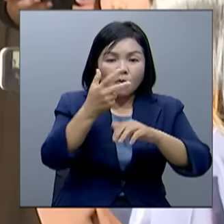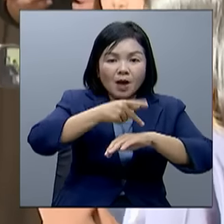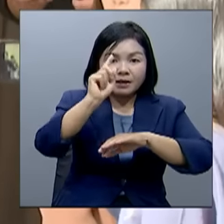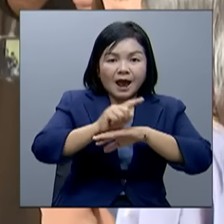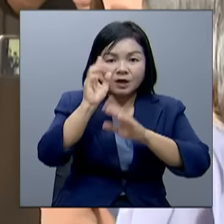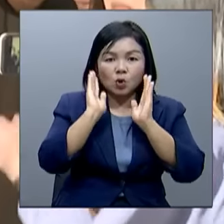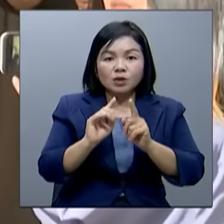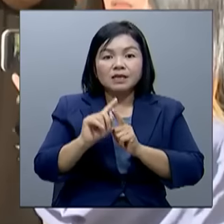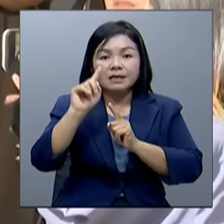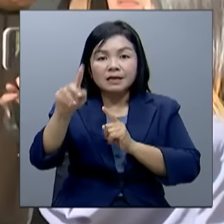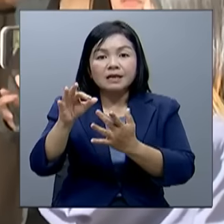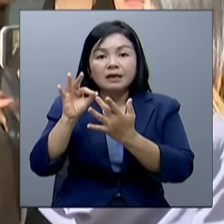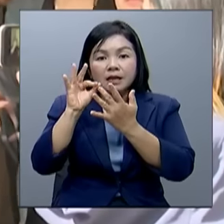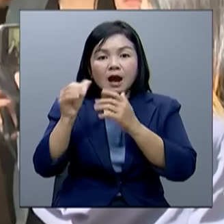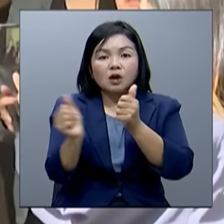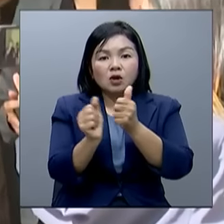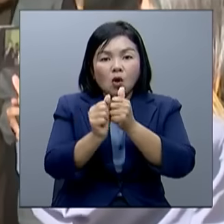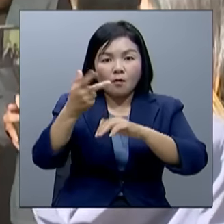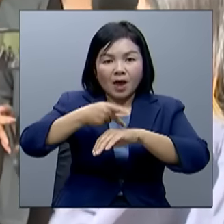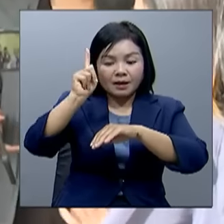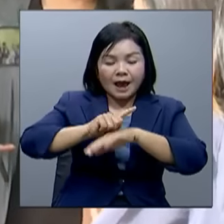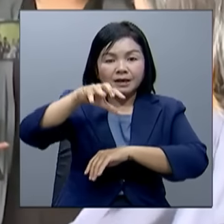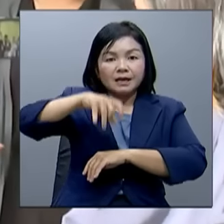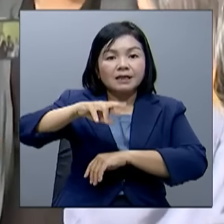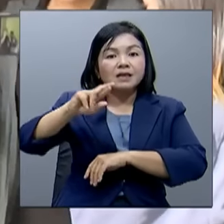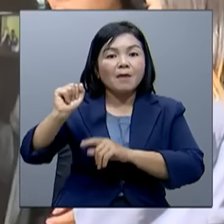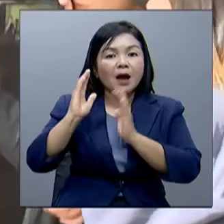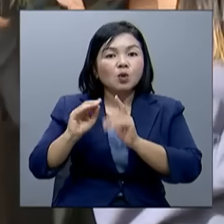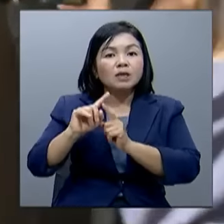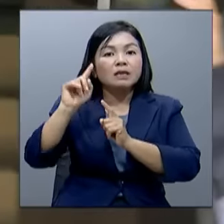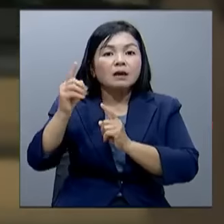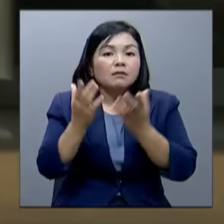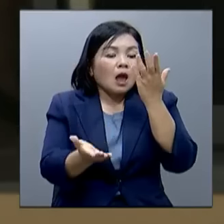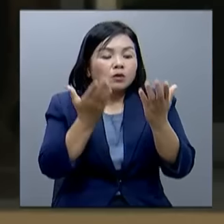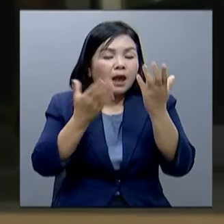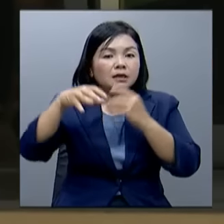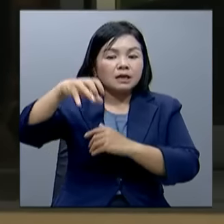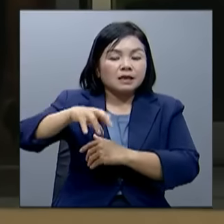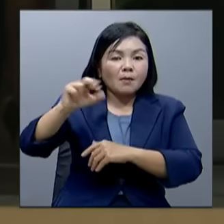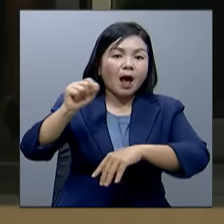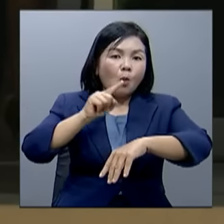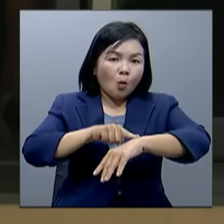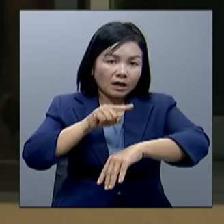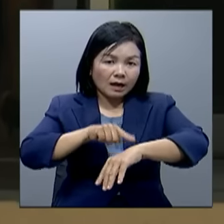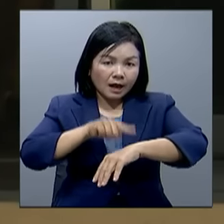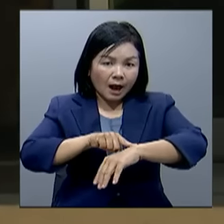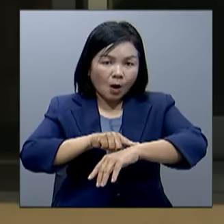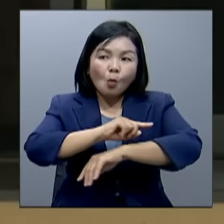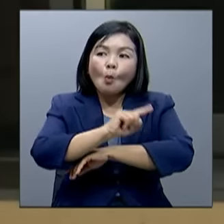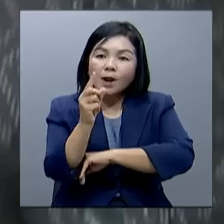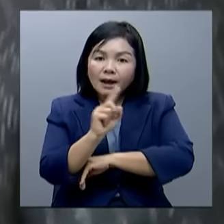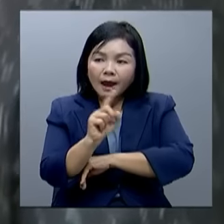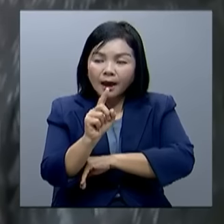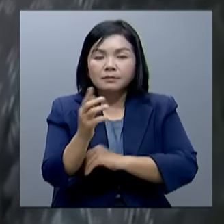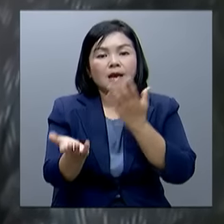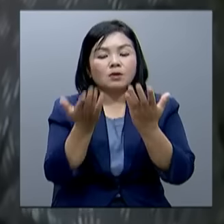ยยืนยันว่าการเลือกรองประธานสภานะคะเป็นเรื่องของสภาค่ะส่วนเงื่อนเวลาจะเป็นเมื่อไหร่นั้นอยู่ที่รัฐ